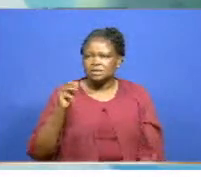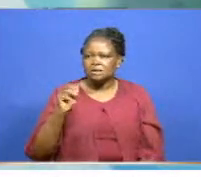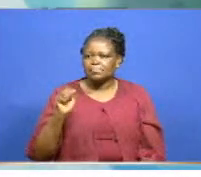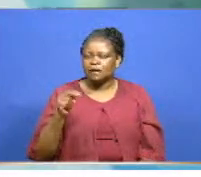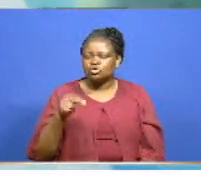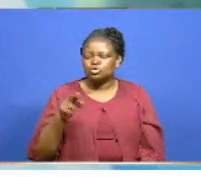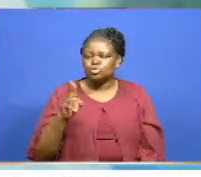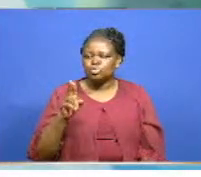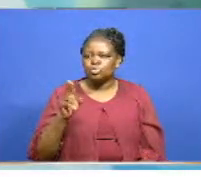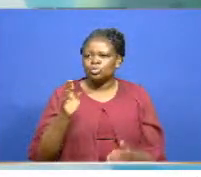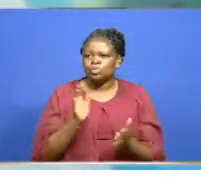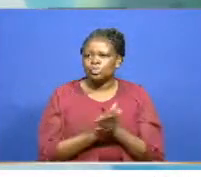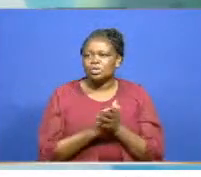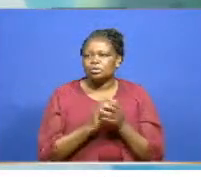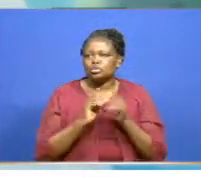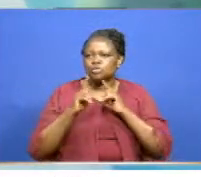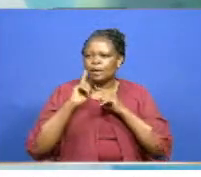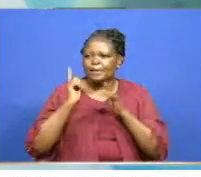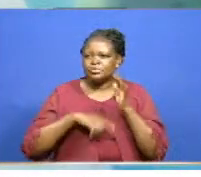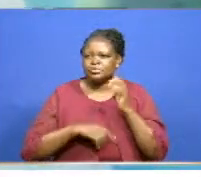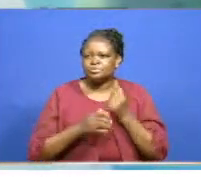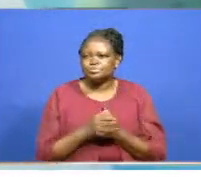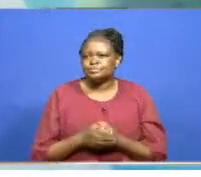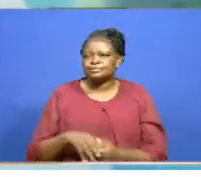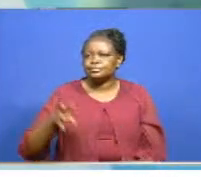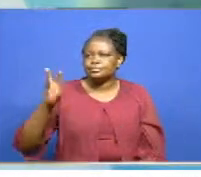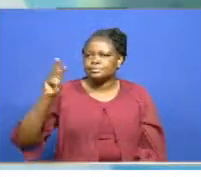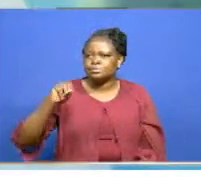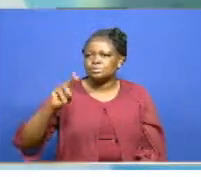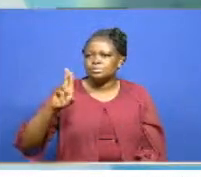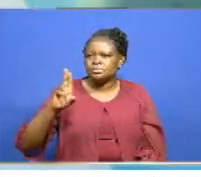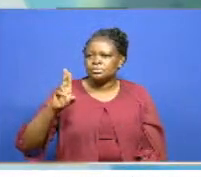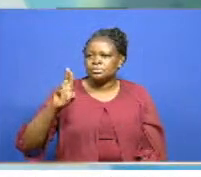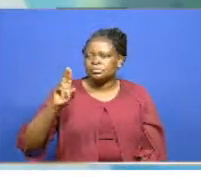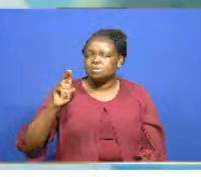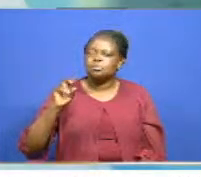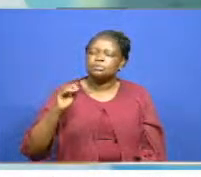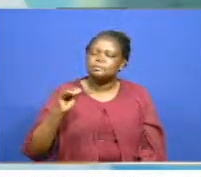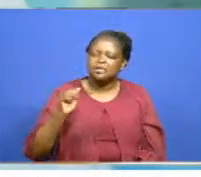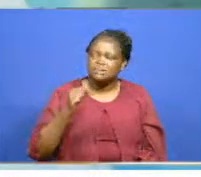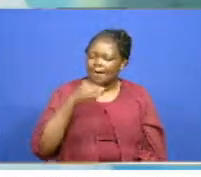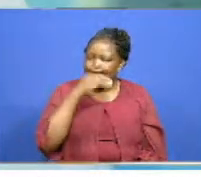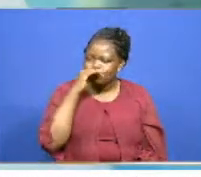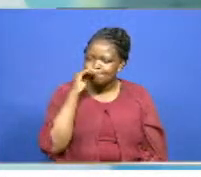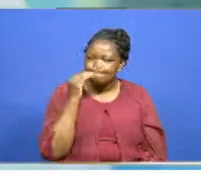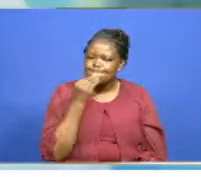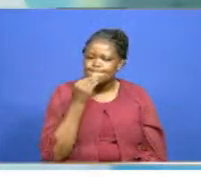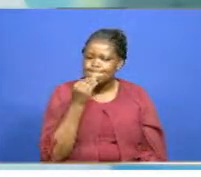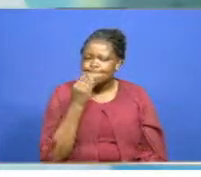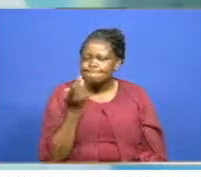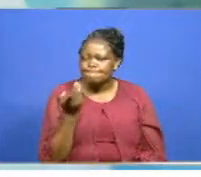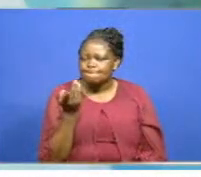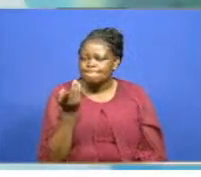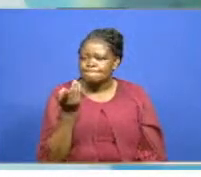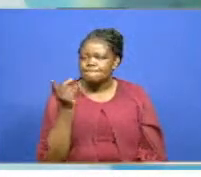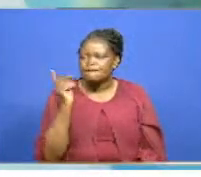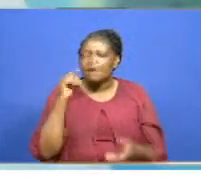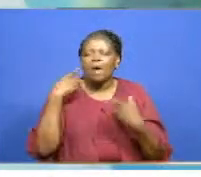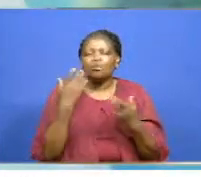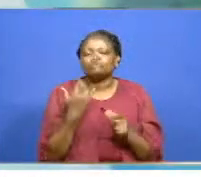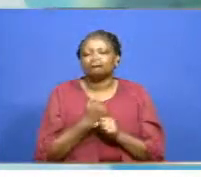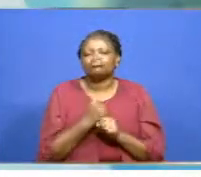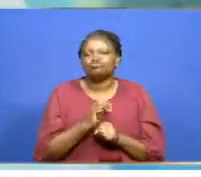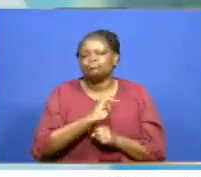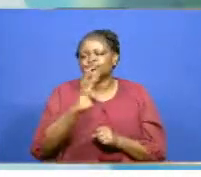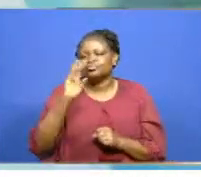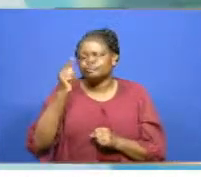hususan tuzungumze kuhusiana na Musalia Mudavadi, nguvu zake na vile shinikizo katika eneo lile la Western Kenya. Uchaguzi huu